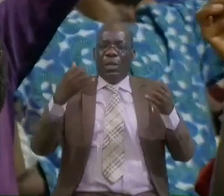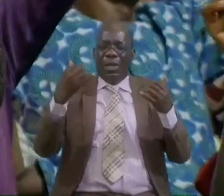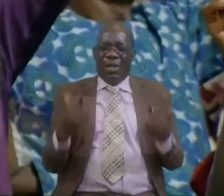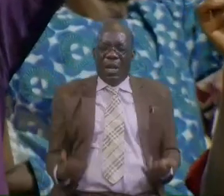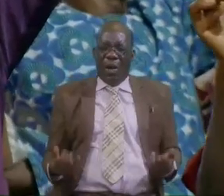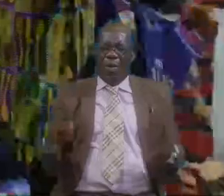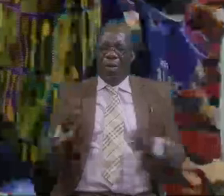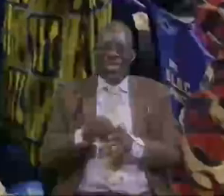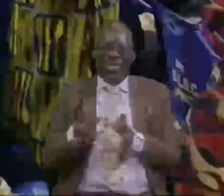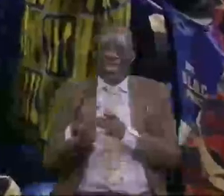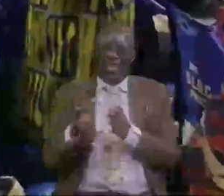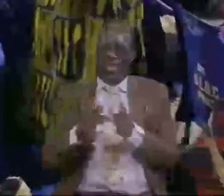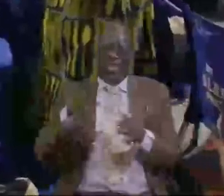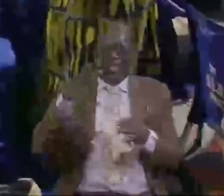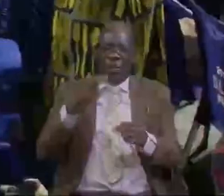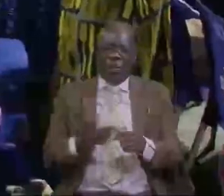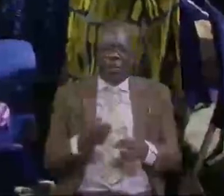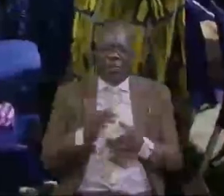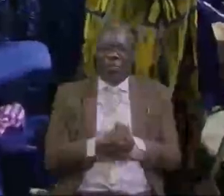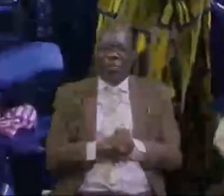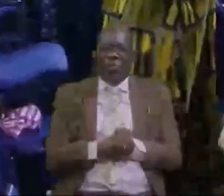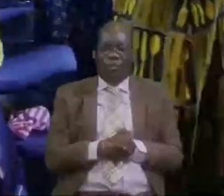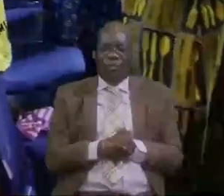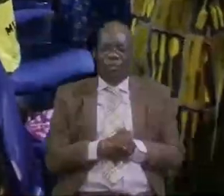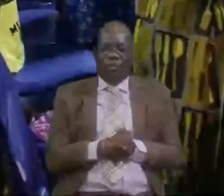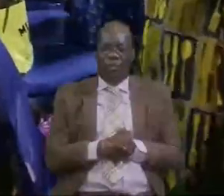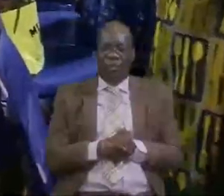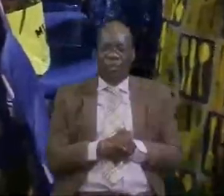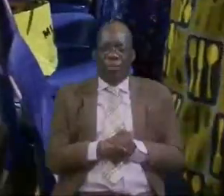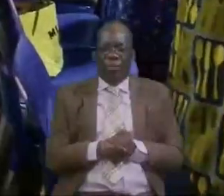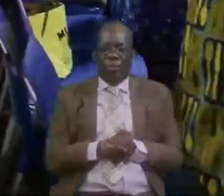au nom de Jésus.